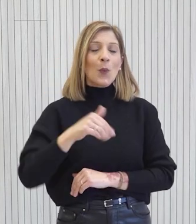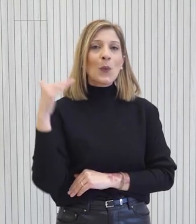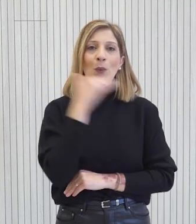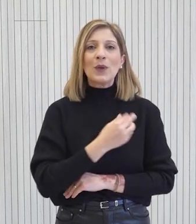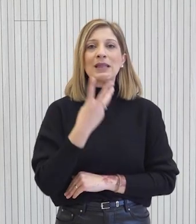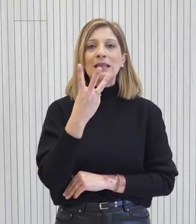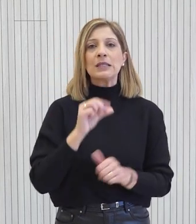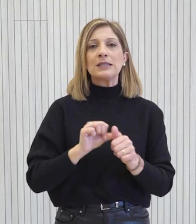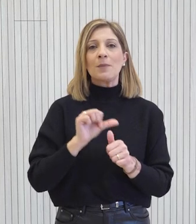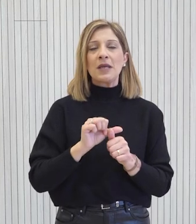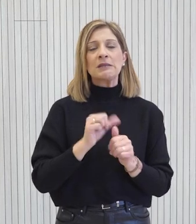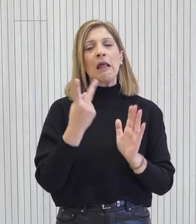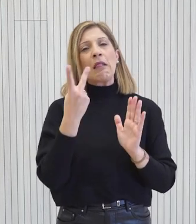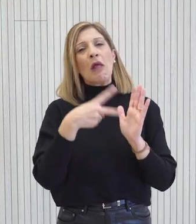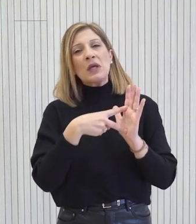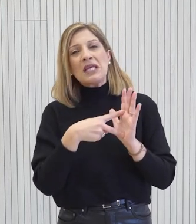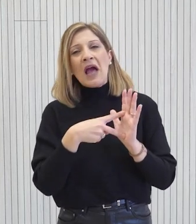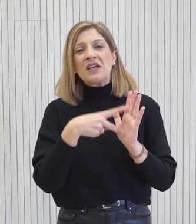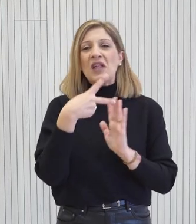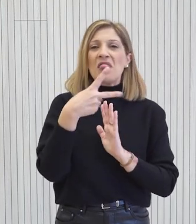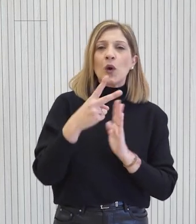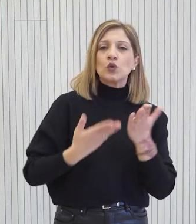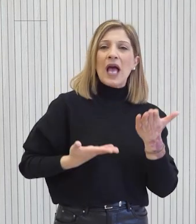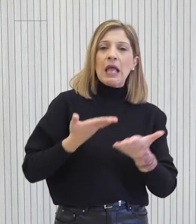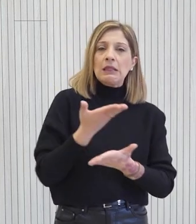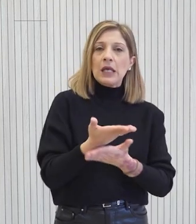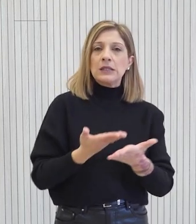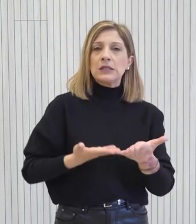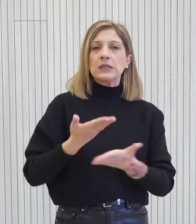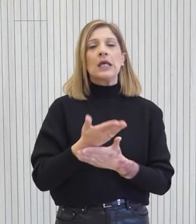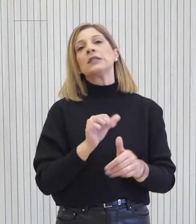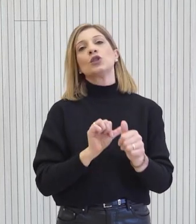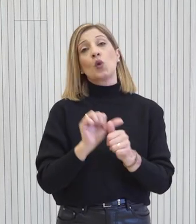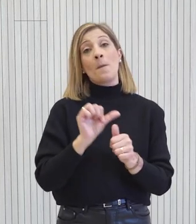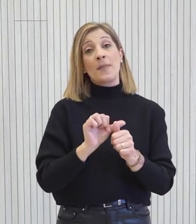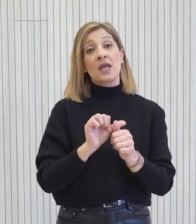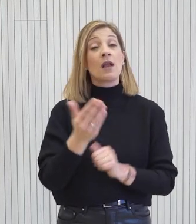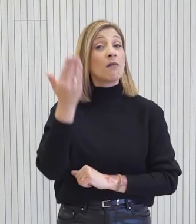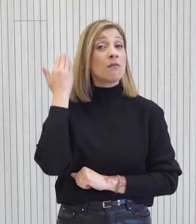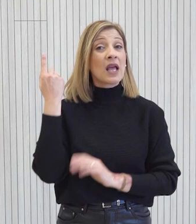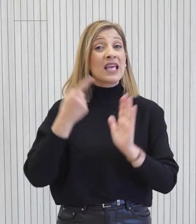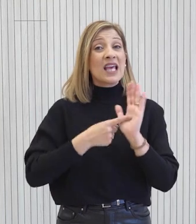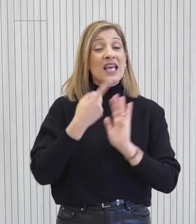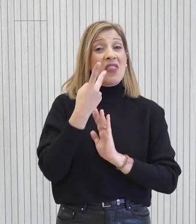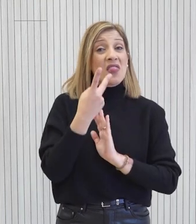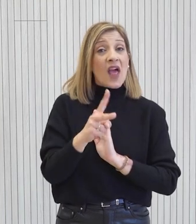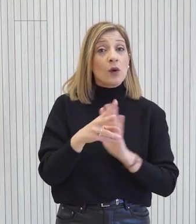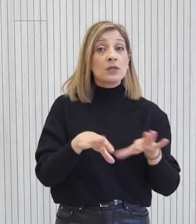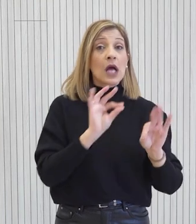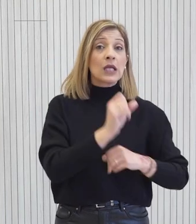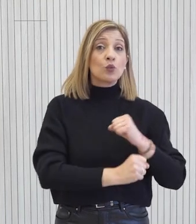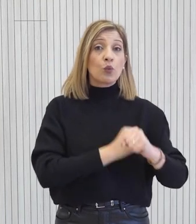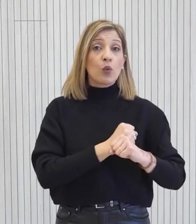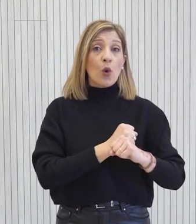πλέον εξετάζονται πέραν των 2.200 αιτήσεων. Μηνιαίως σε σχέση με 1.200 που εξετάζονταν στην αρχή του